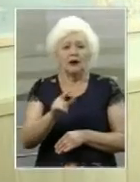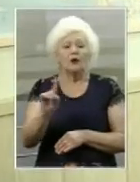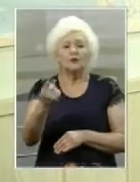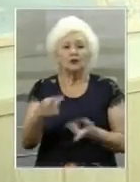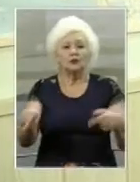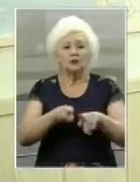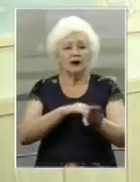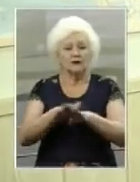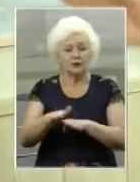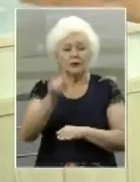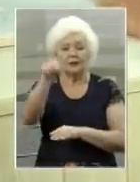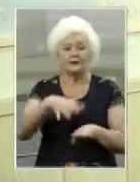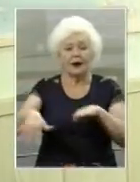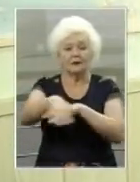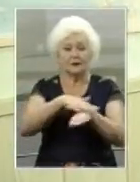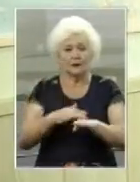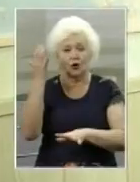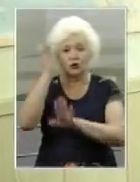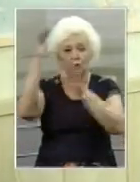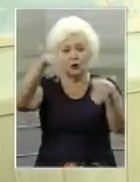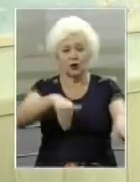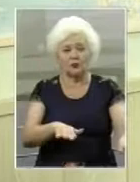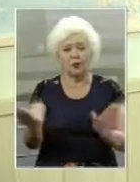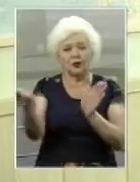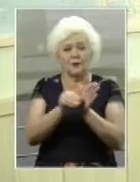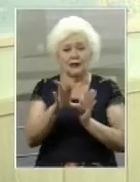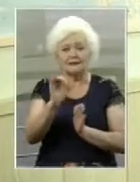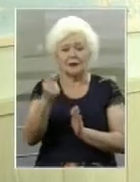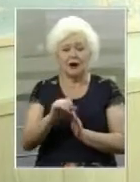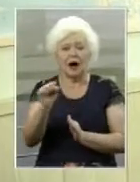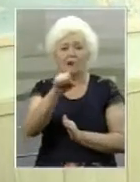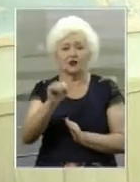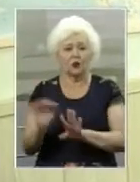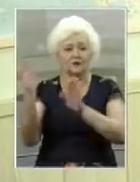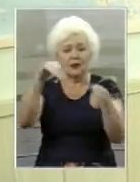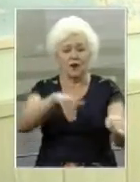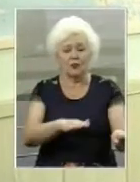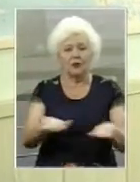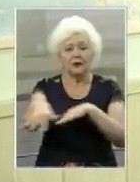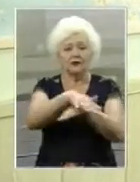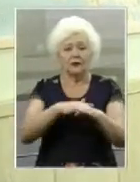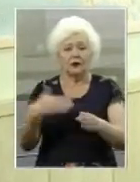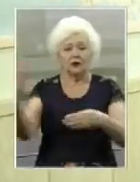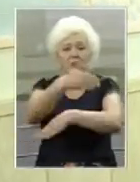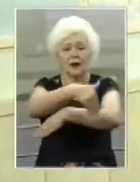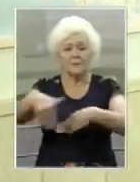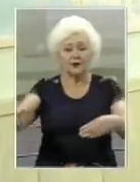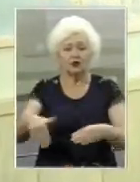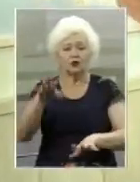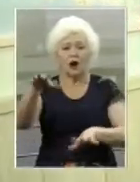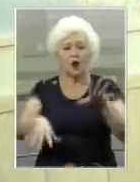відбувається? Тому що ця територія Чорного моря, територія Присиваш і Азовського моря – це є території, які межують з